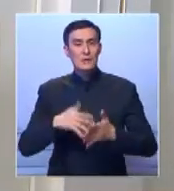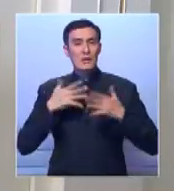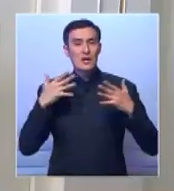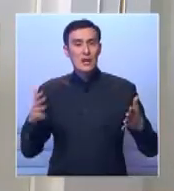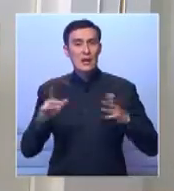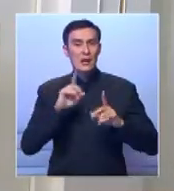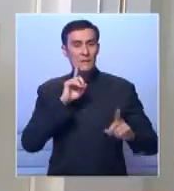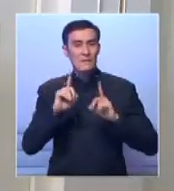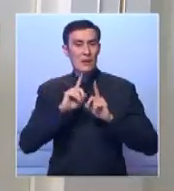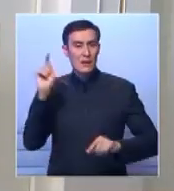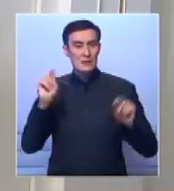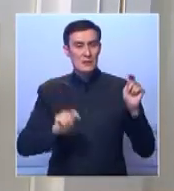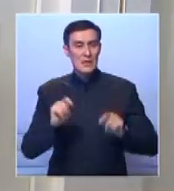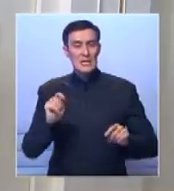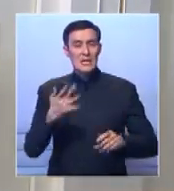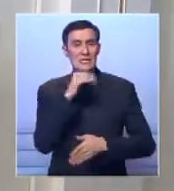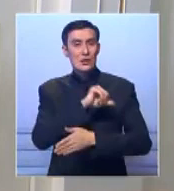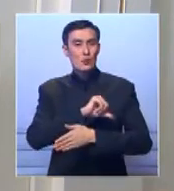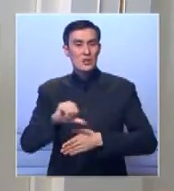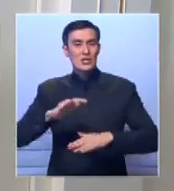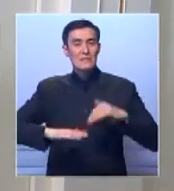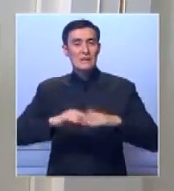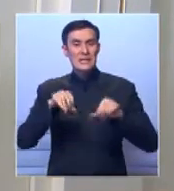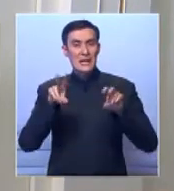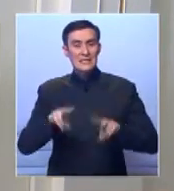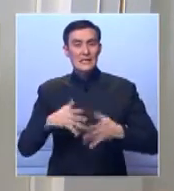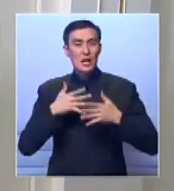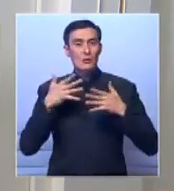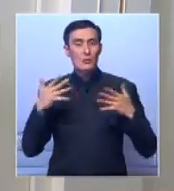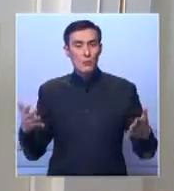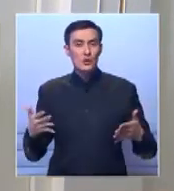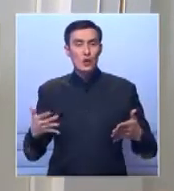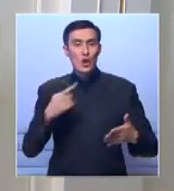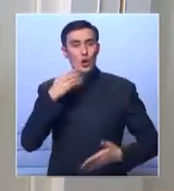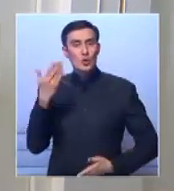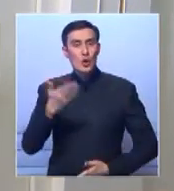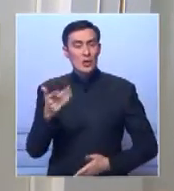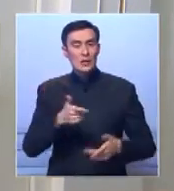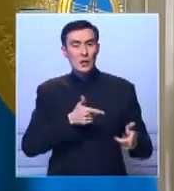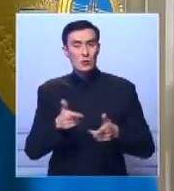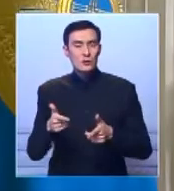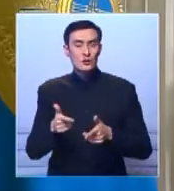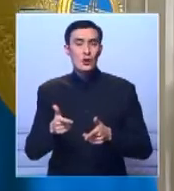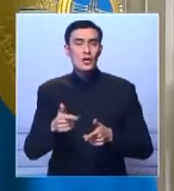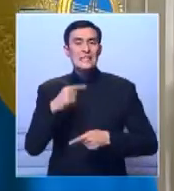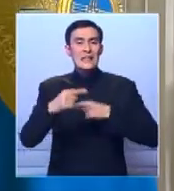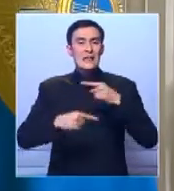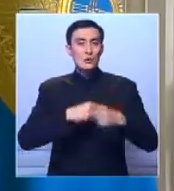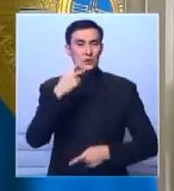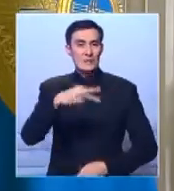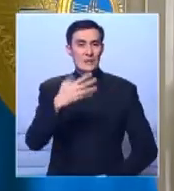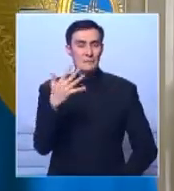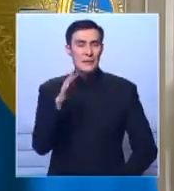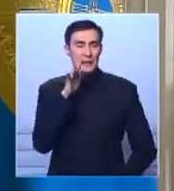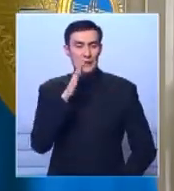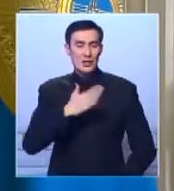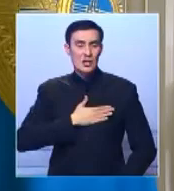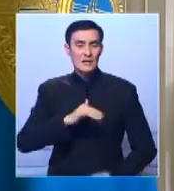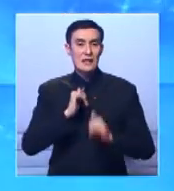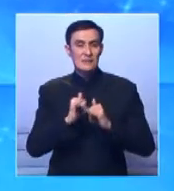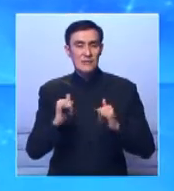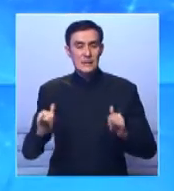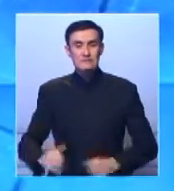конференцию. Зарубежные аналитики готовят очень серьезный доклад о предстоящих 25 следующих годах нашего развития.